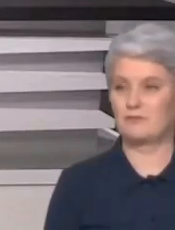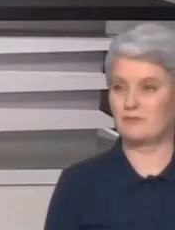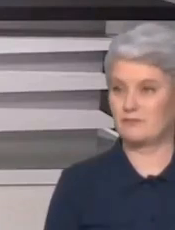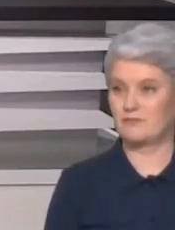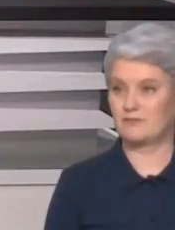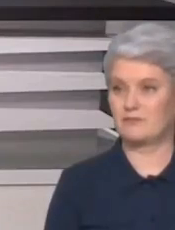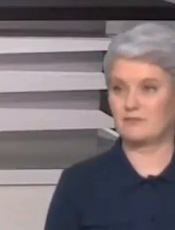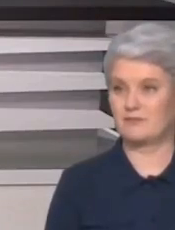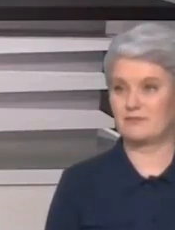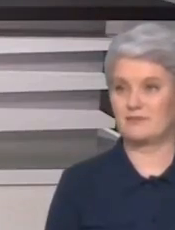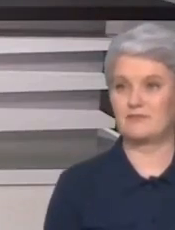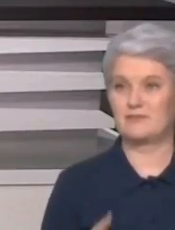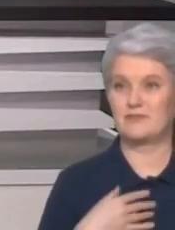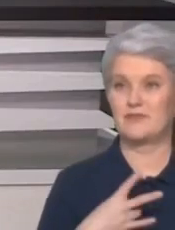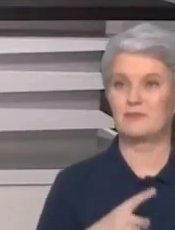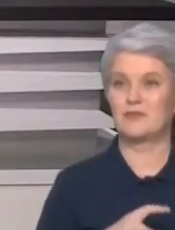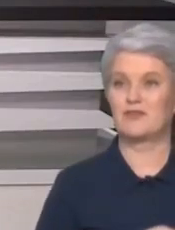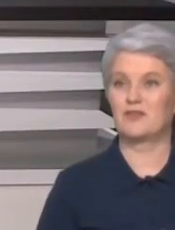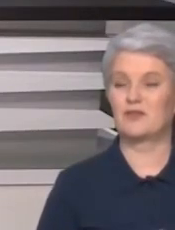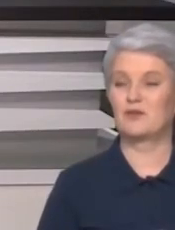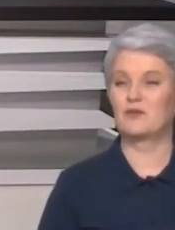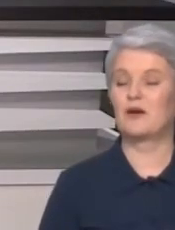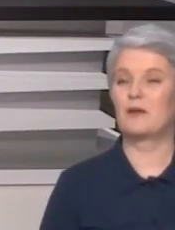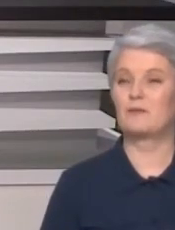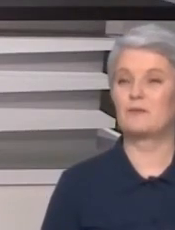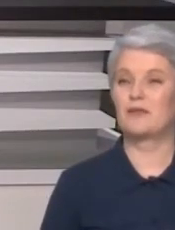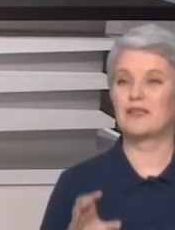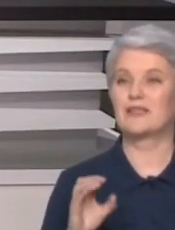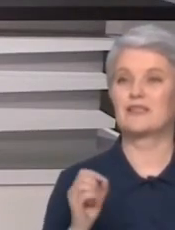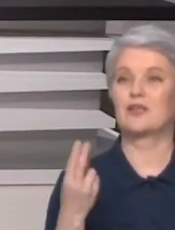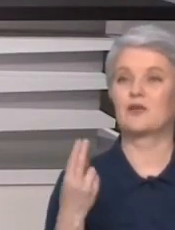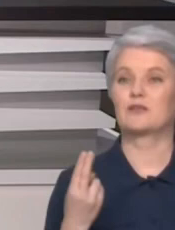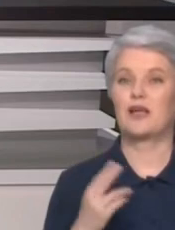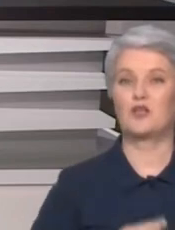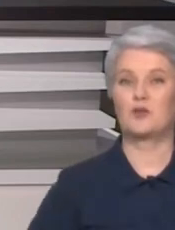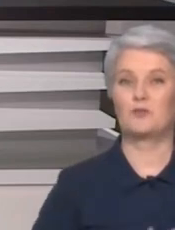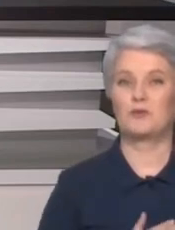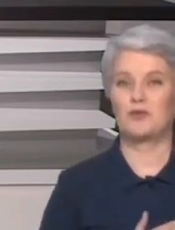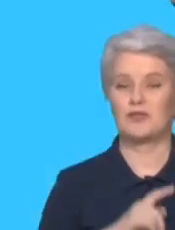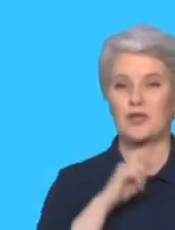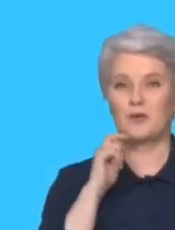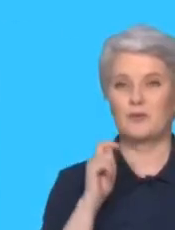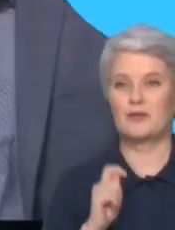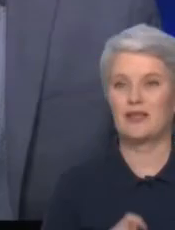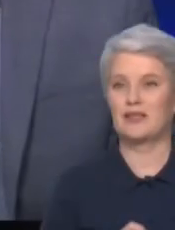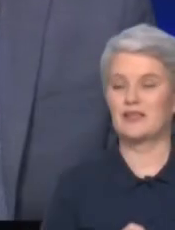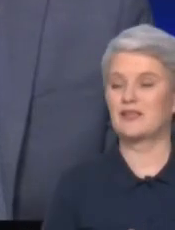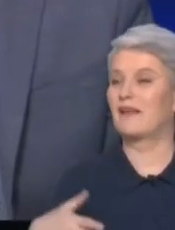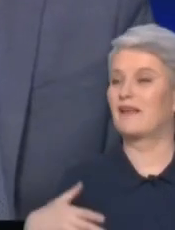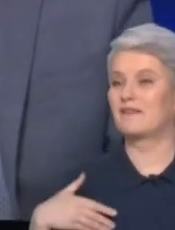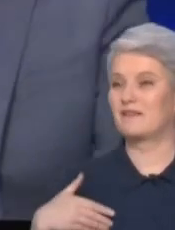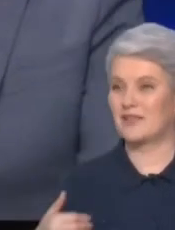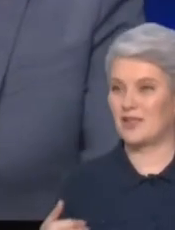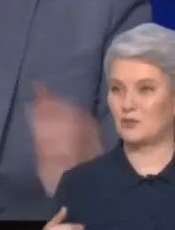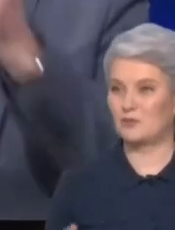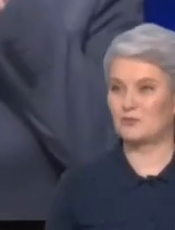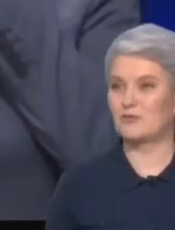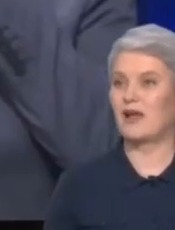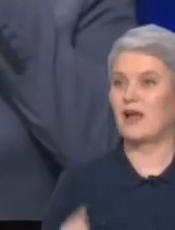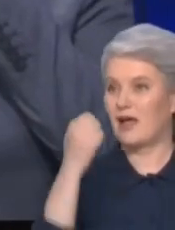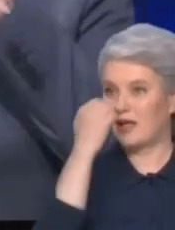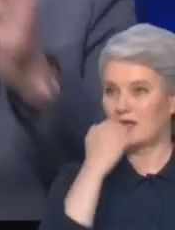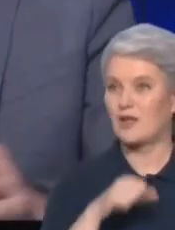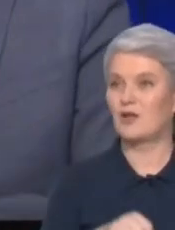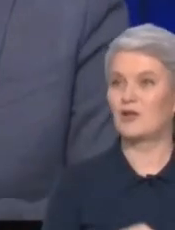А з нами на зв'язку зараз Оксана Жолнович, це міністерка соціальної політики України. Пані Оксано, вітаю, дякую, що доєдналися до нашого